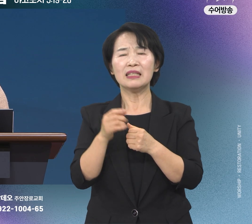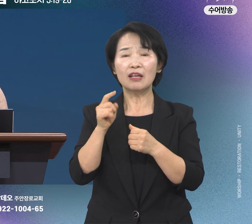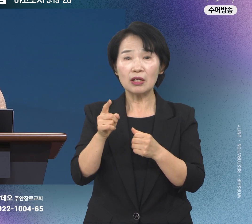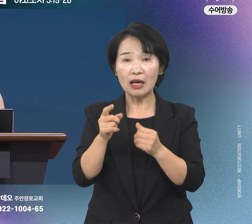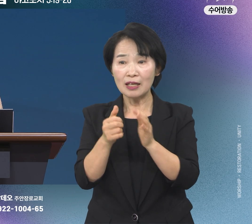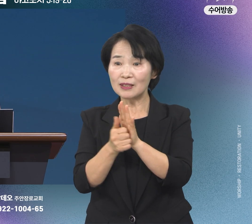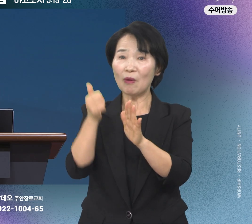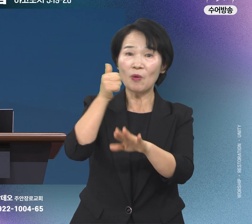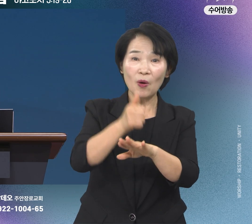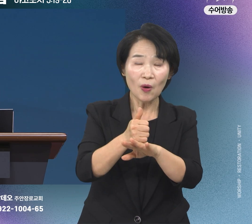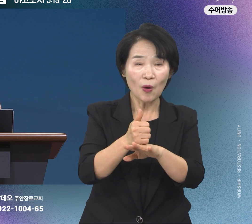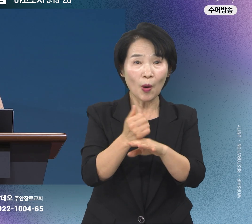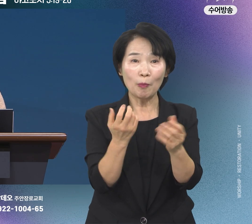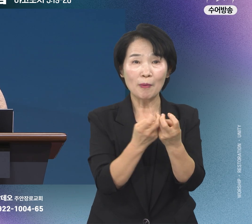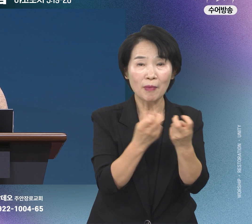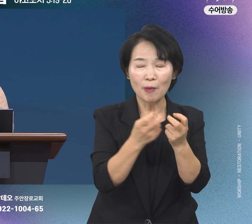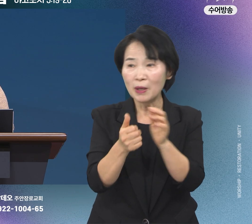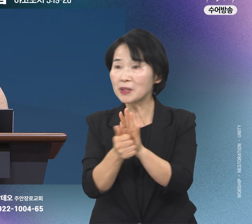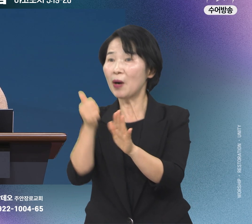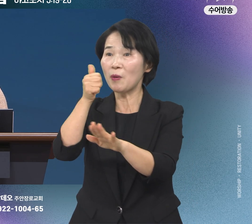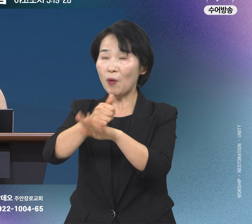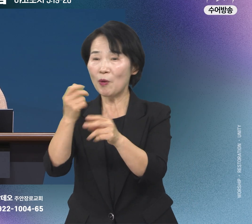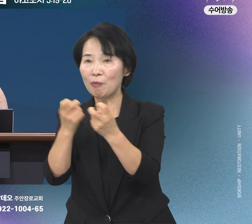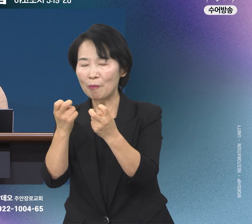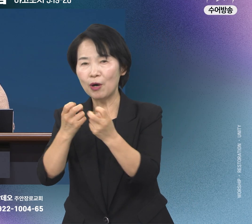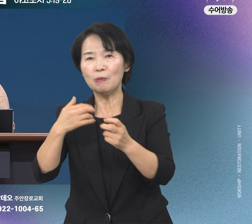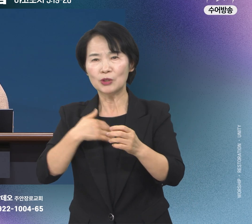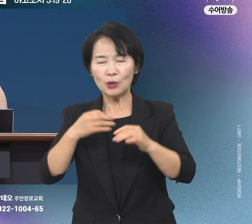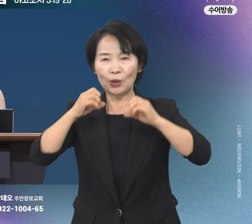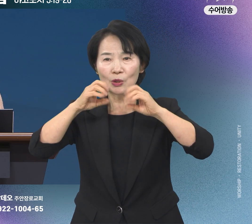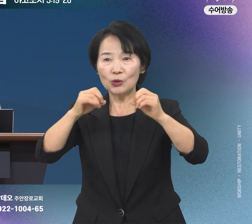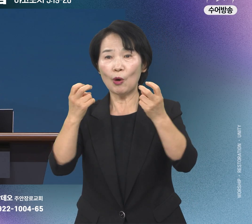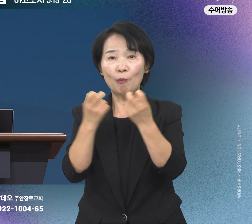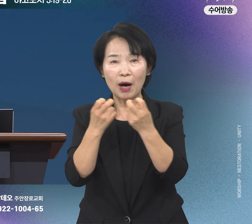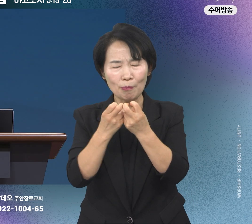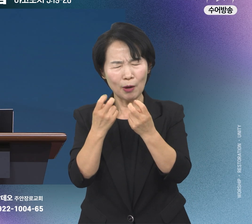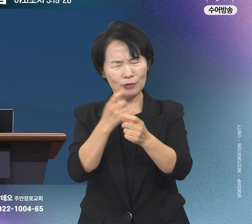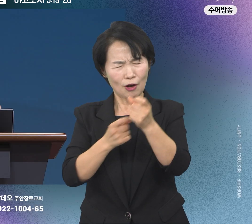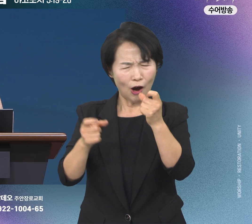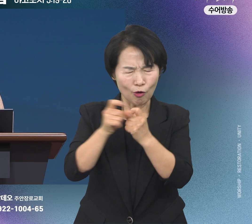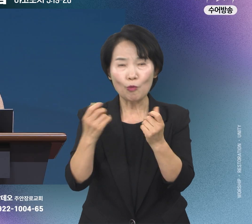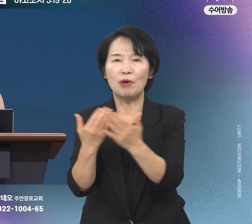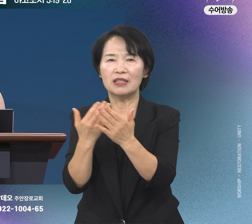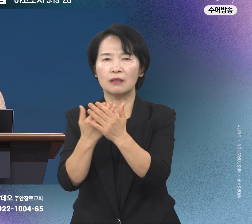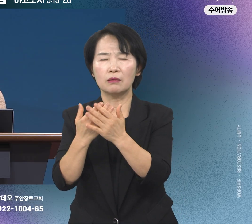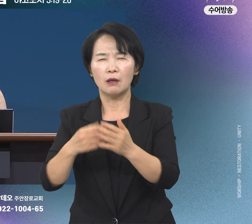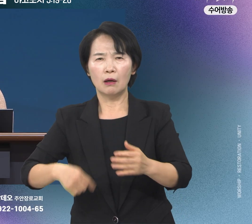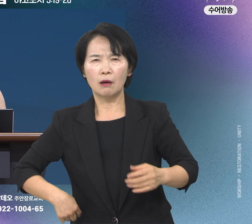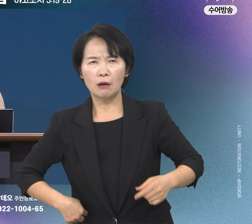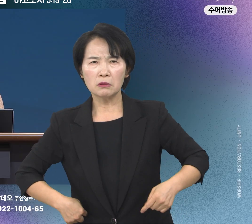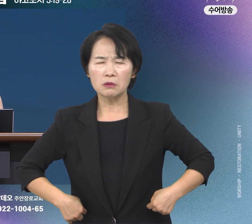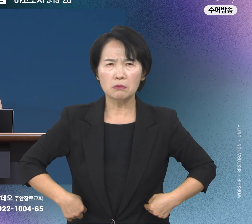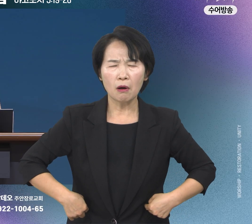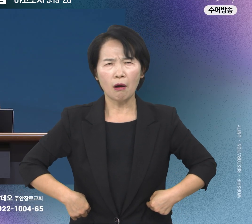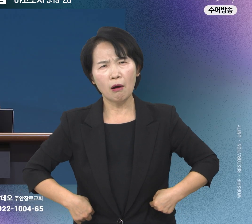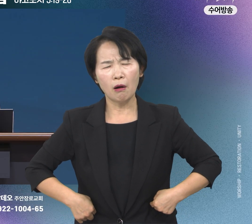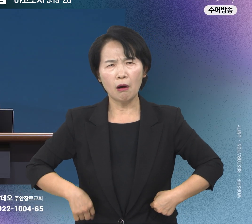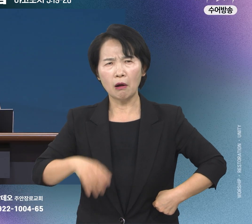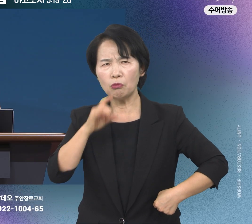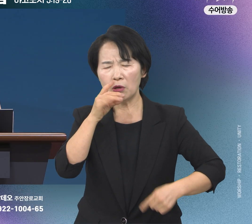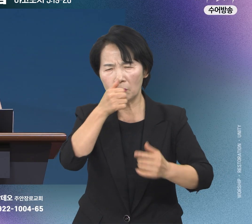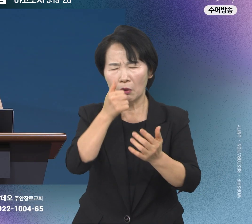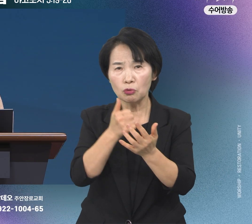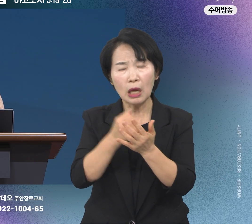사례들을 들으면서 저도 전도 방법을 더더욱 발전시키고 양심의 가책을 느끼기보단 하나님의 일을 이루어